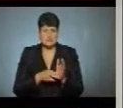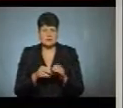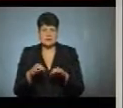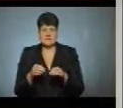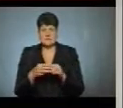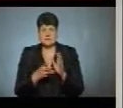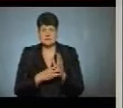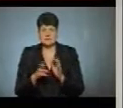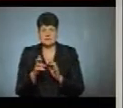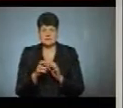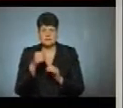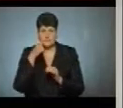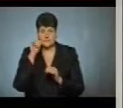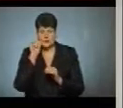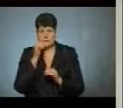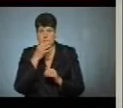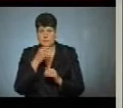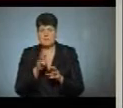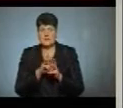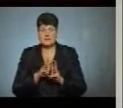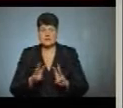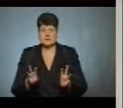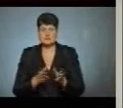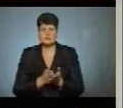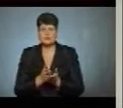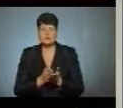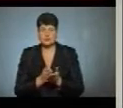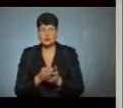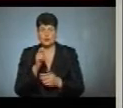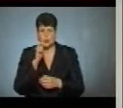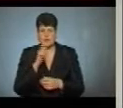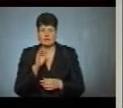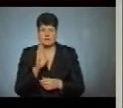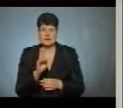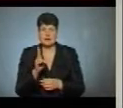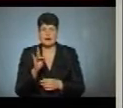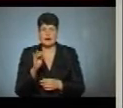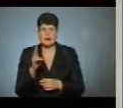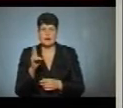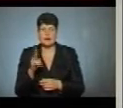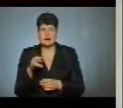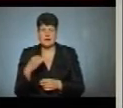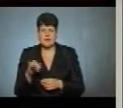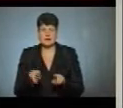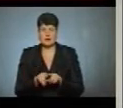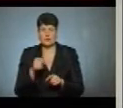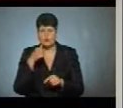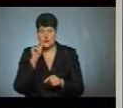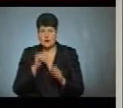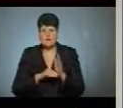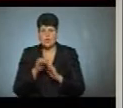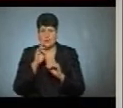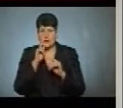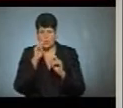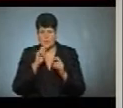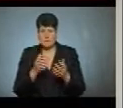18 березня вчора повідомив міністр інфраструктури України Владислав Криклій. Також вчора Верховна Рада України